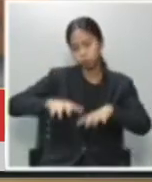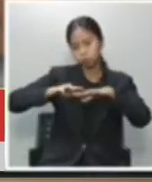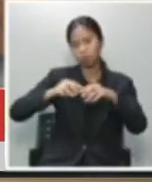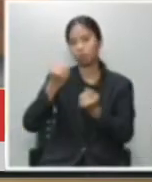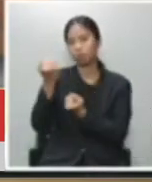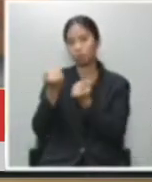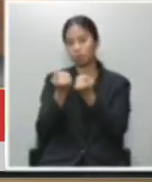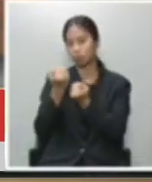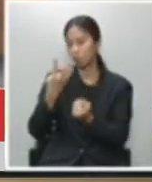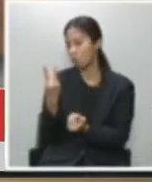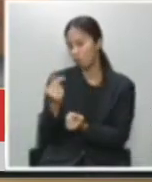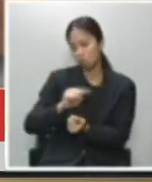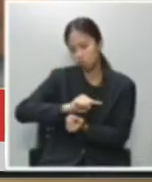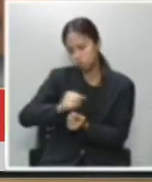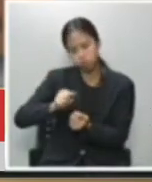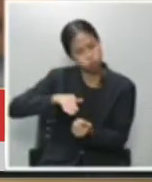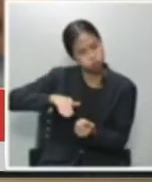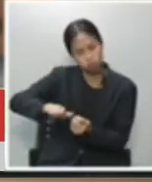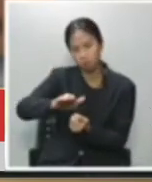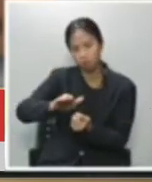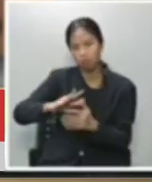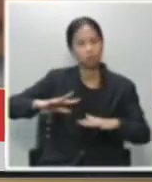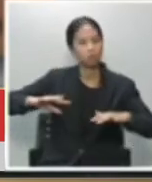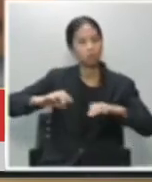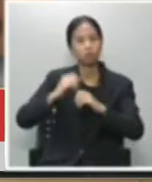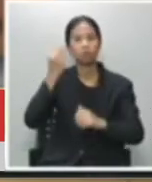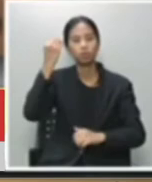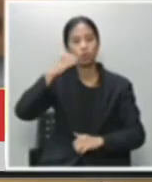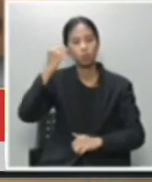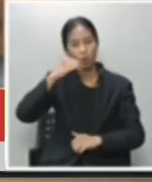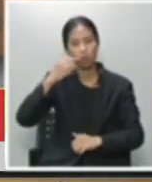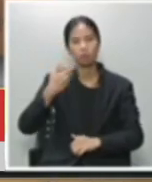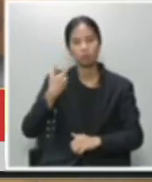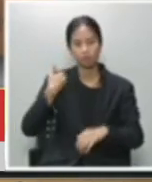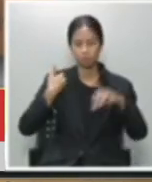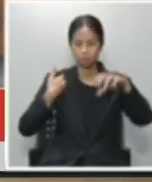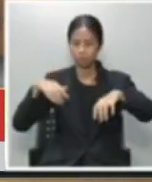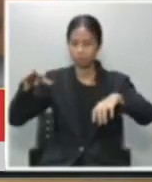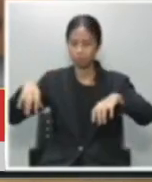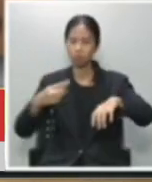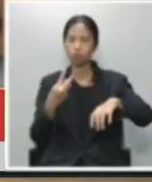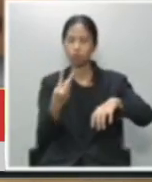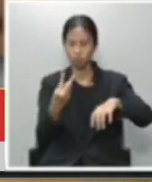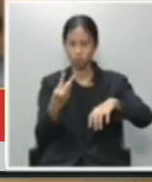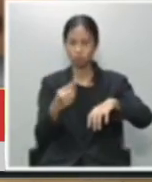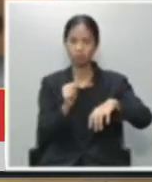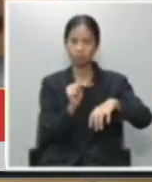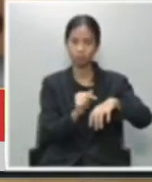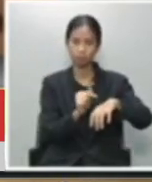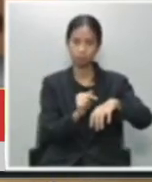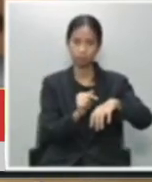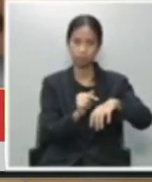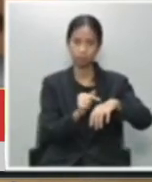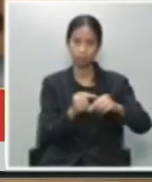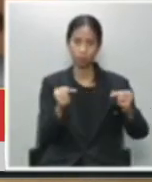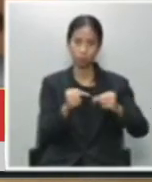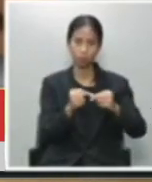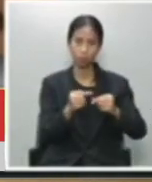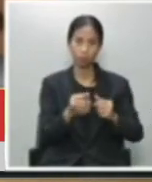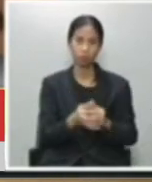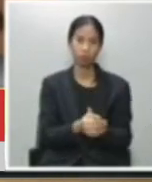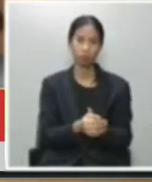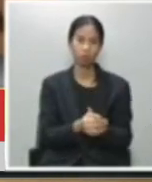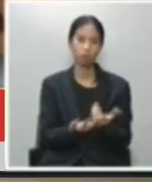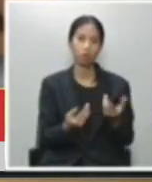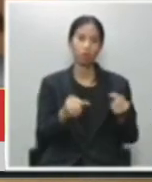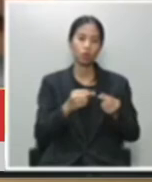เร็วสูงเกิดอุบัติเหตุบ่อยครั้งนะครับมีอยู่2จุดครับจุดที่1ก็คือบริเวณทางเข้าบ้